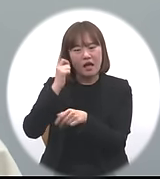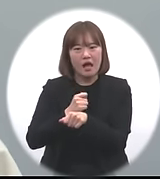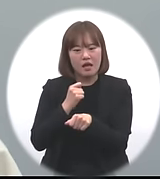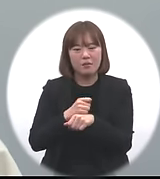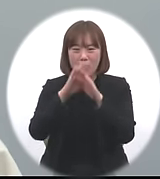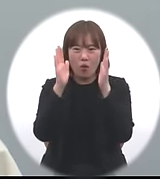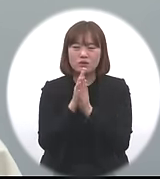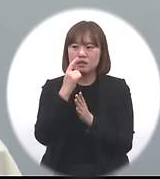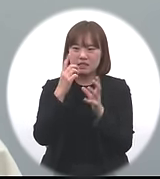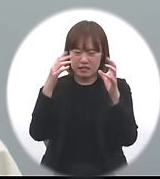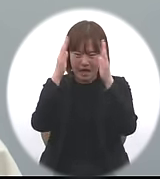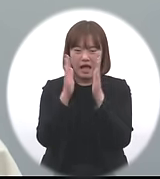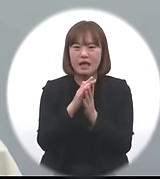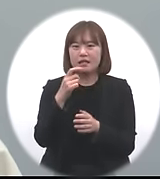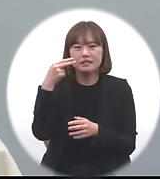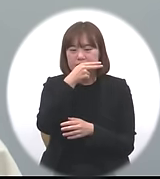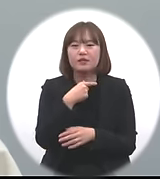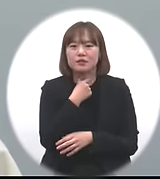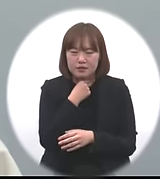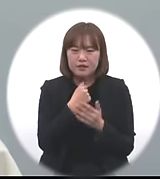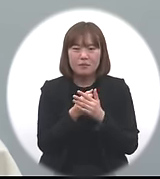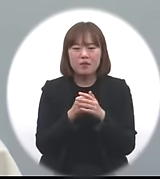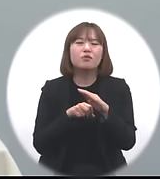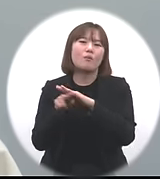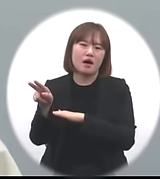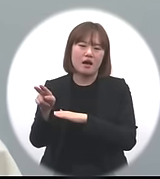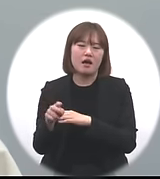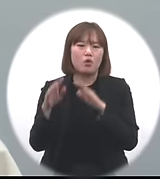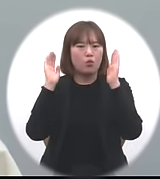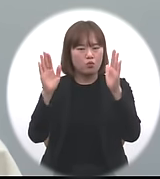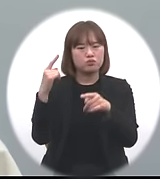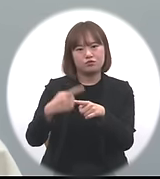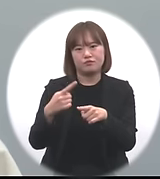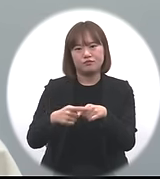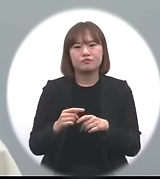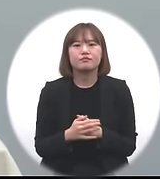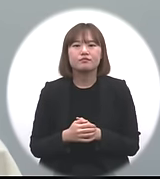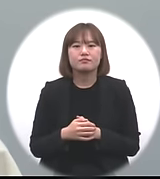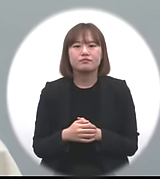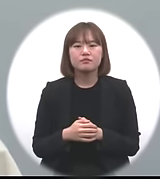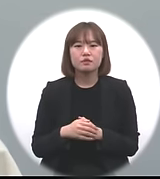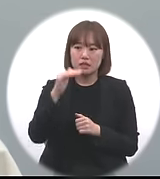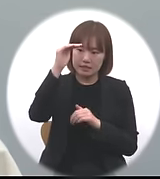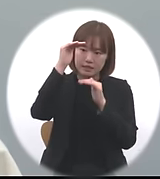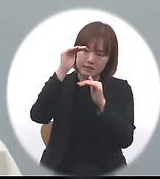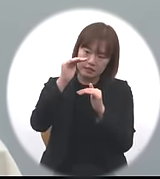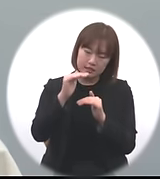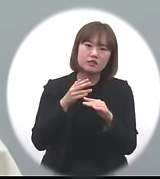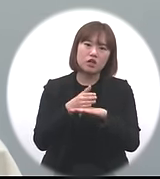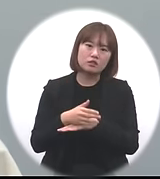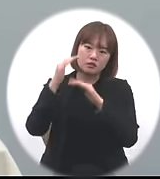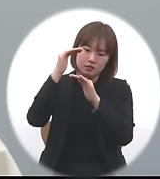오늘 모든 이빨을 다 닦겠다고 드니까 애가 싫어하고 도망가는 거예요. 공부도 그렇게 안 되는 거거든요. 그렇게 순차적으로 하나씩